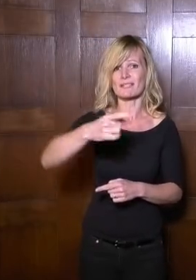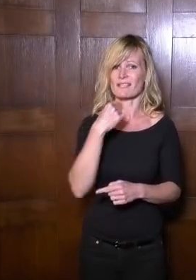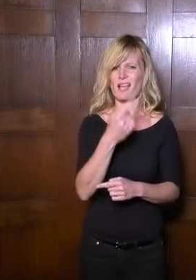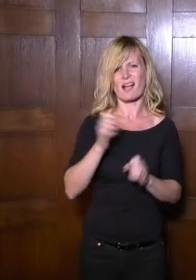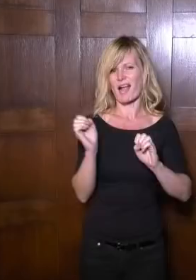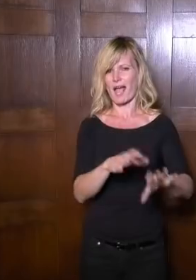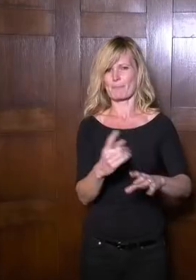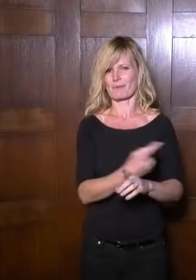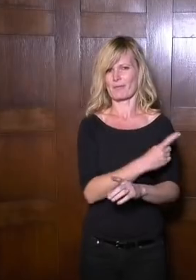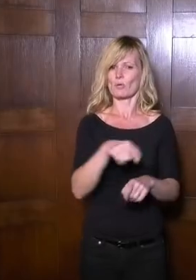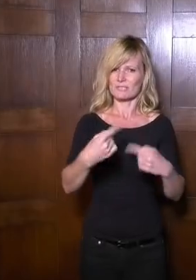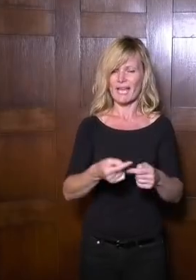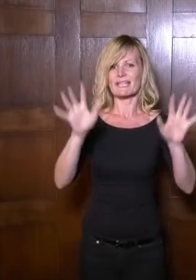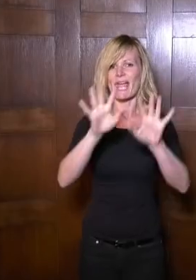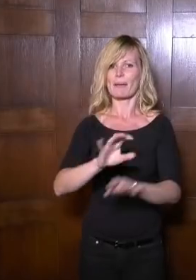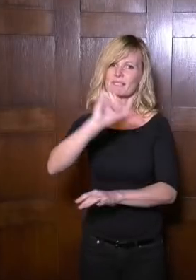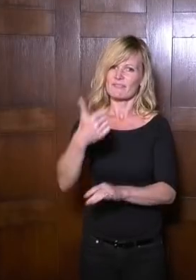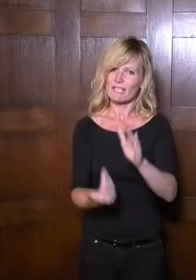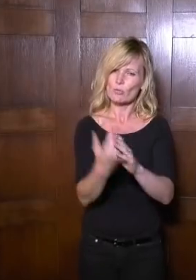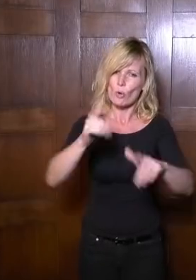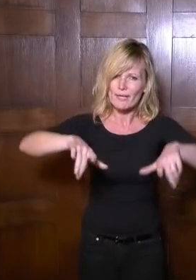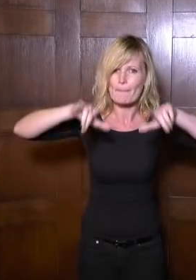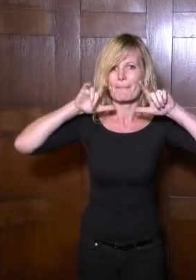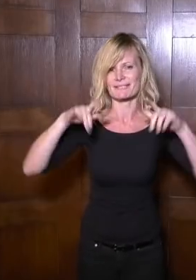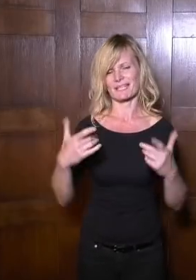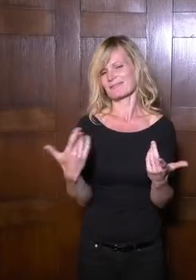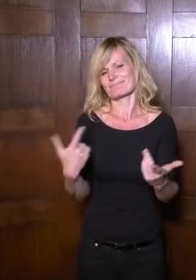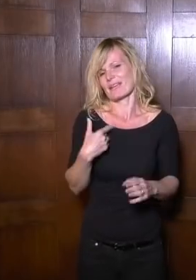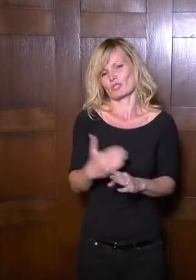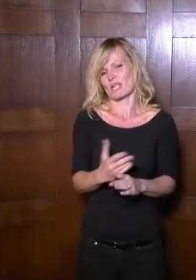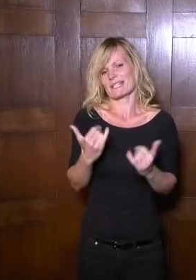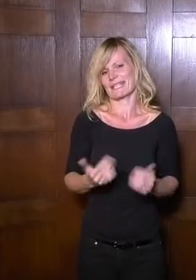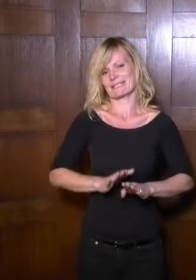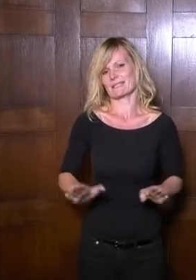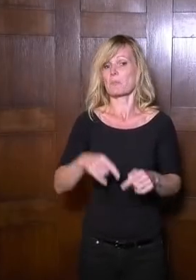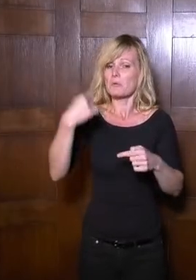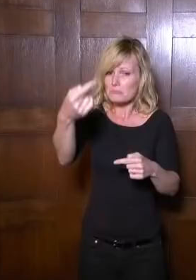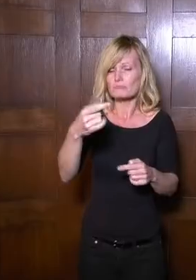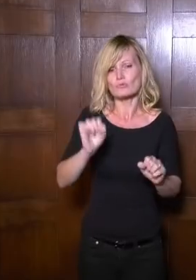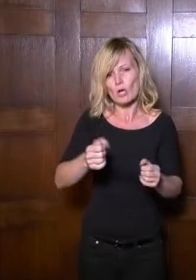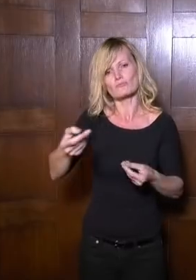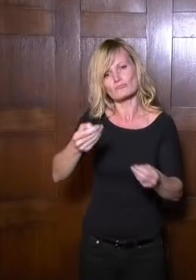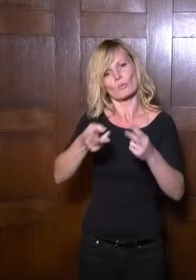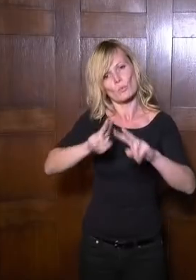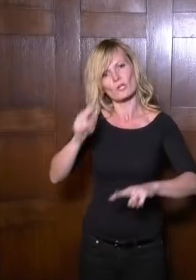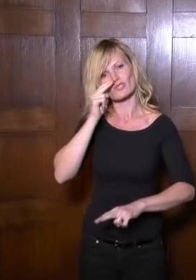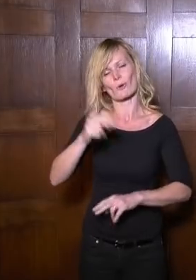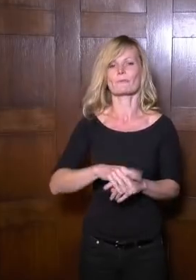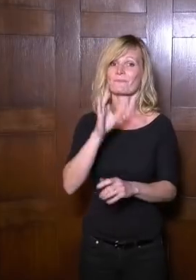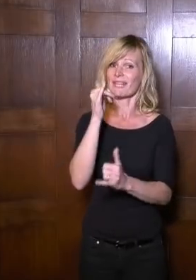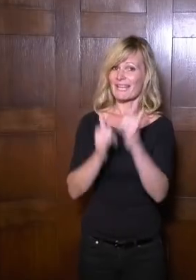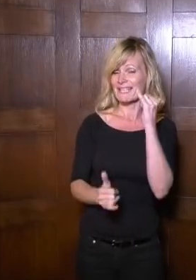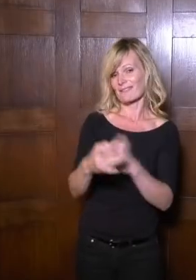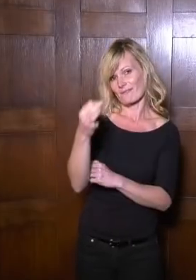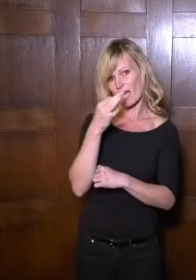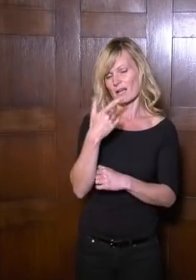darauf, führen es im Herbst wieder ein, will das nicht entscheiden. Aber auch darüber kann man ja in Ruhe reden. Und das allerletzte ist die Frage